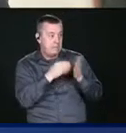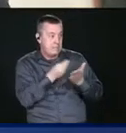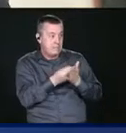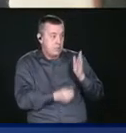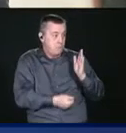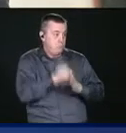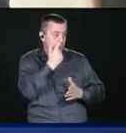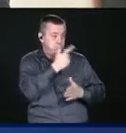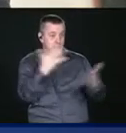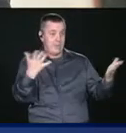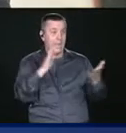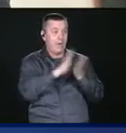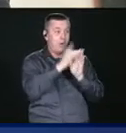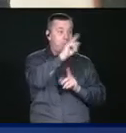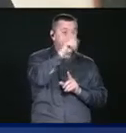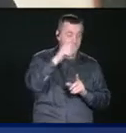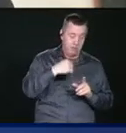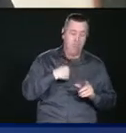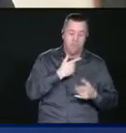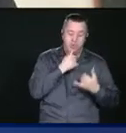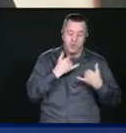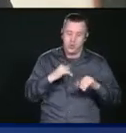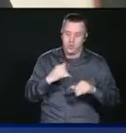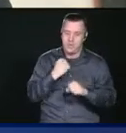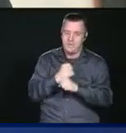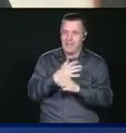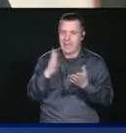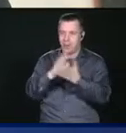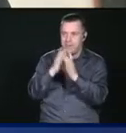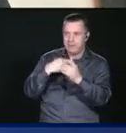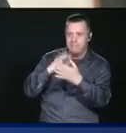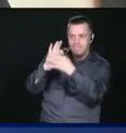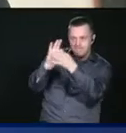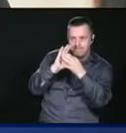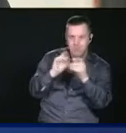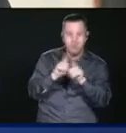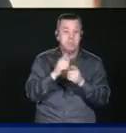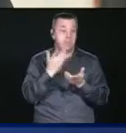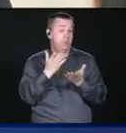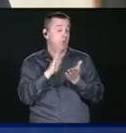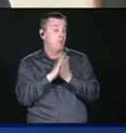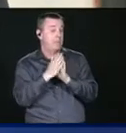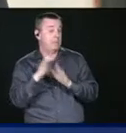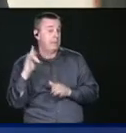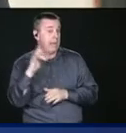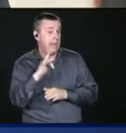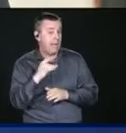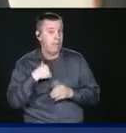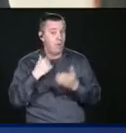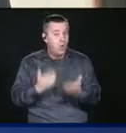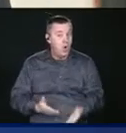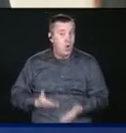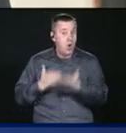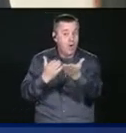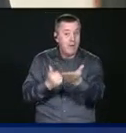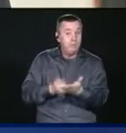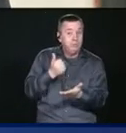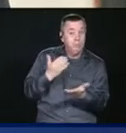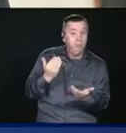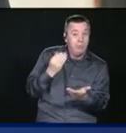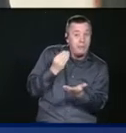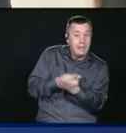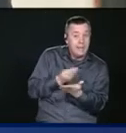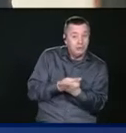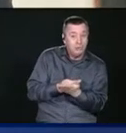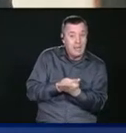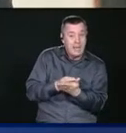allons travailler avec différentes compagnies, dont peut-être les compagnies aériennes, pour leur offrir plus de liquidité